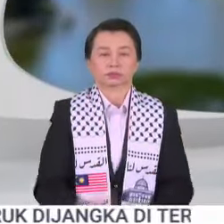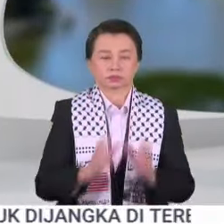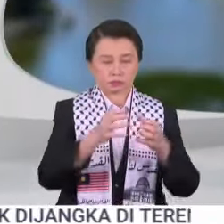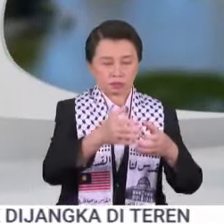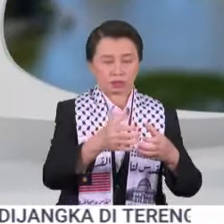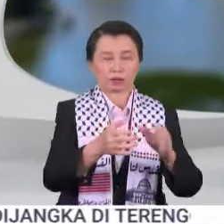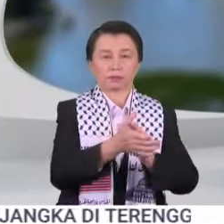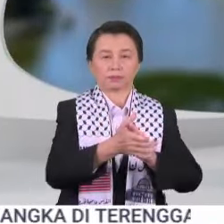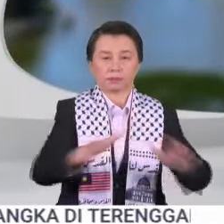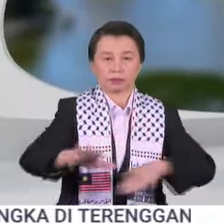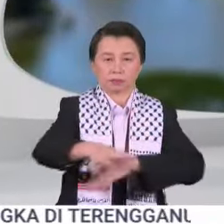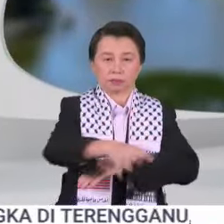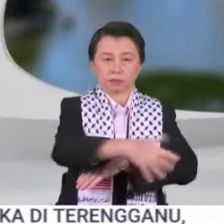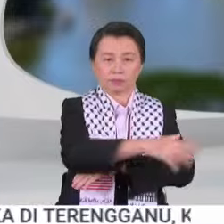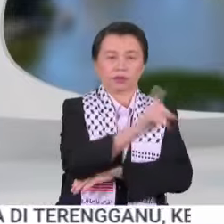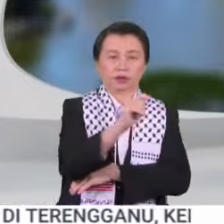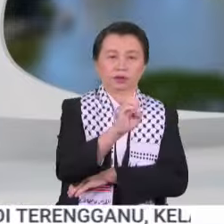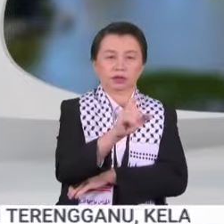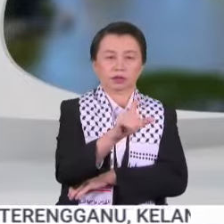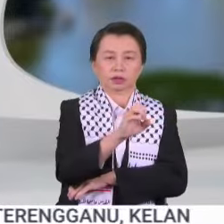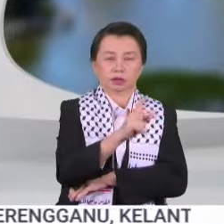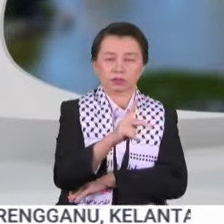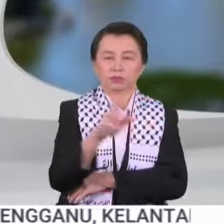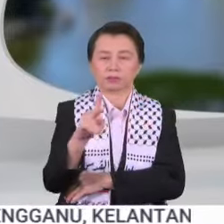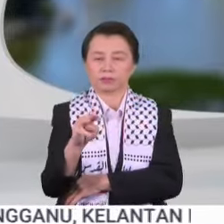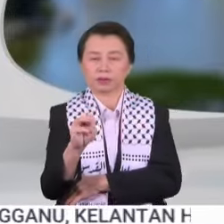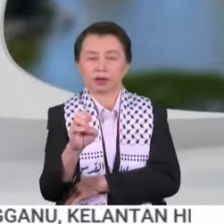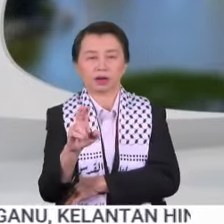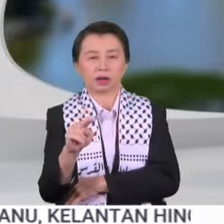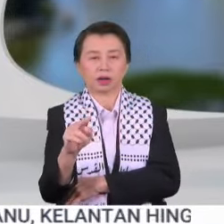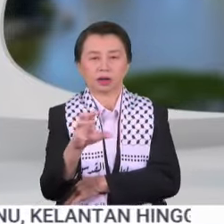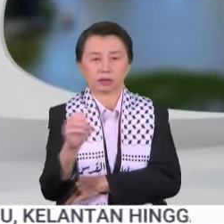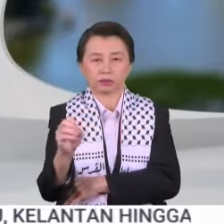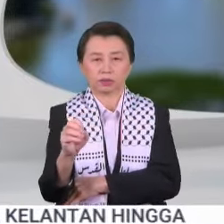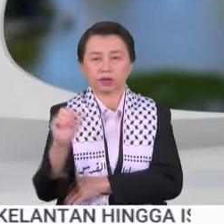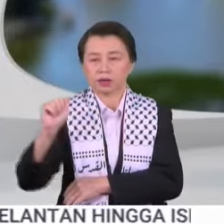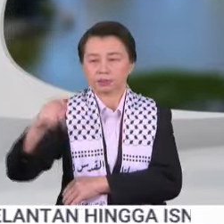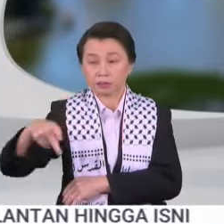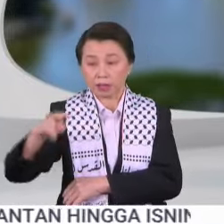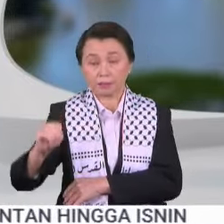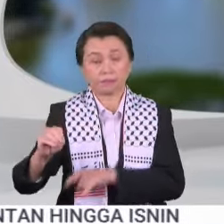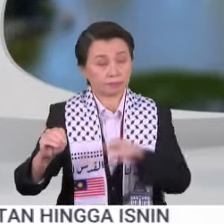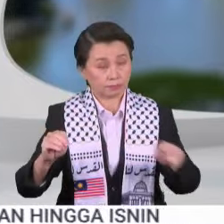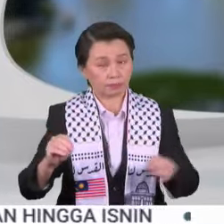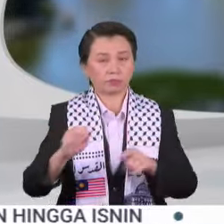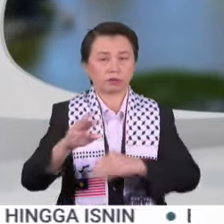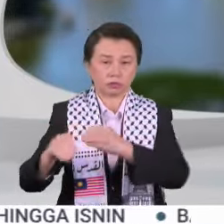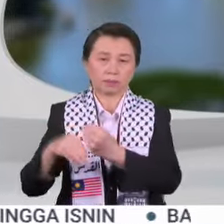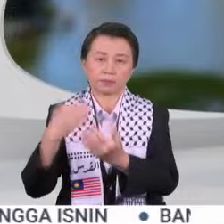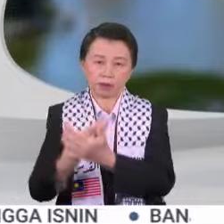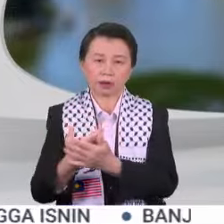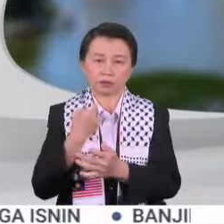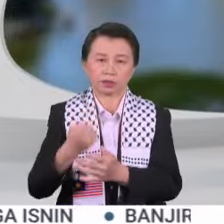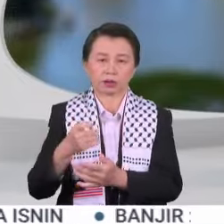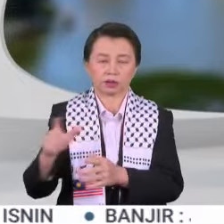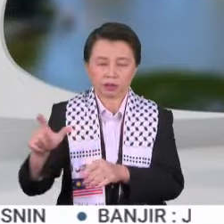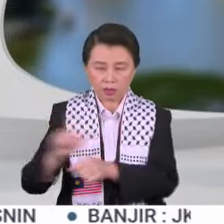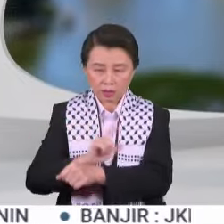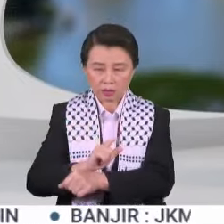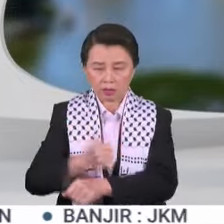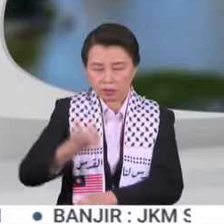Pasukan Penyelamat Pantai Teluk Melanau Angkatan Pertahanan Awam Malaysia APM memerlukan penambahbaikan dari sudut